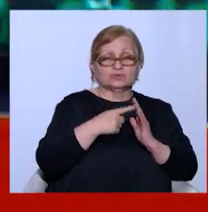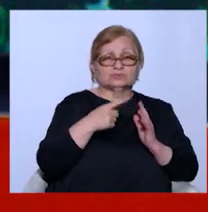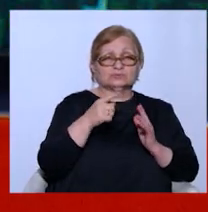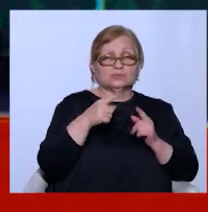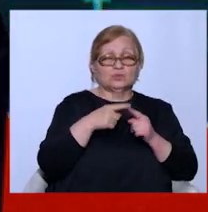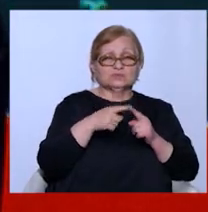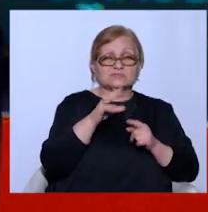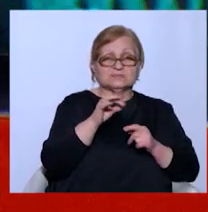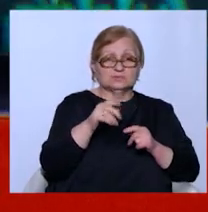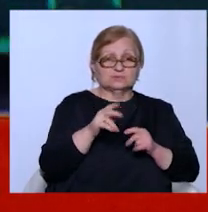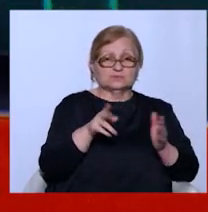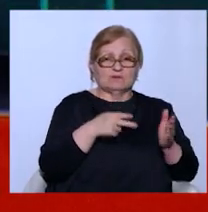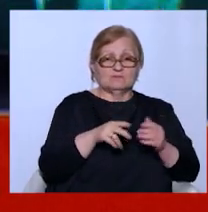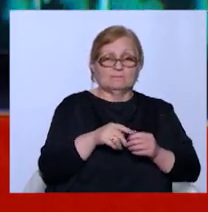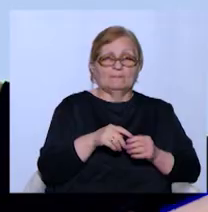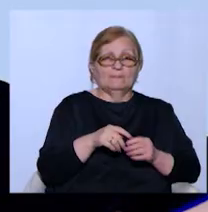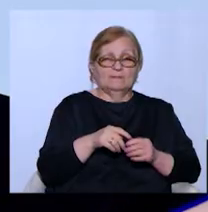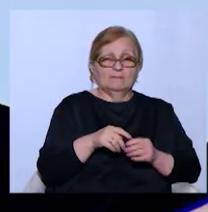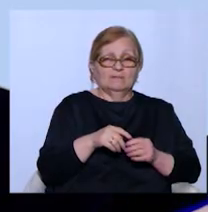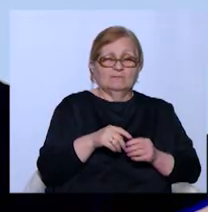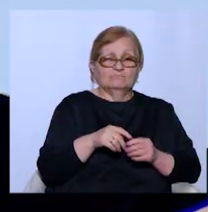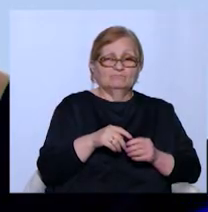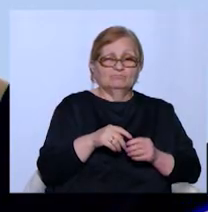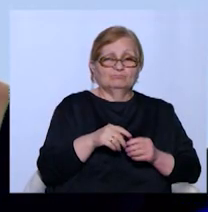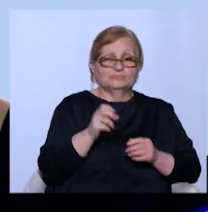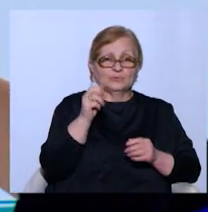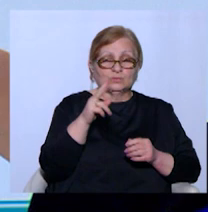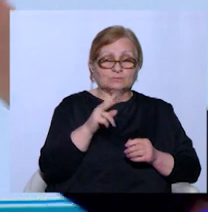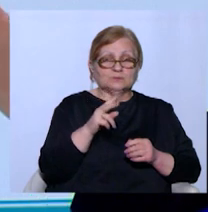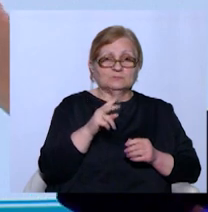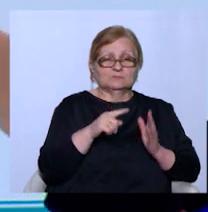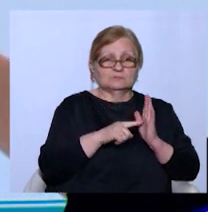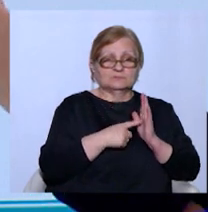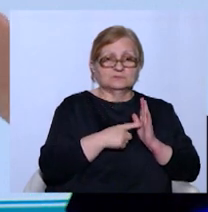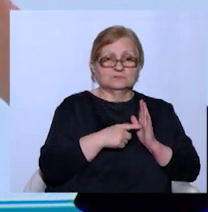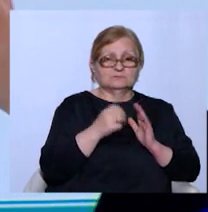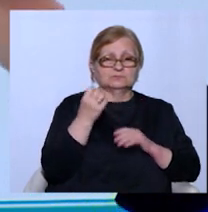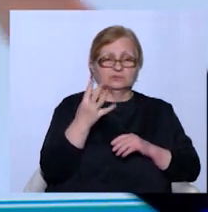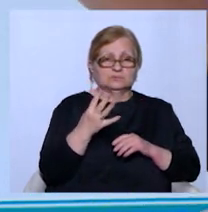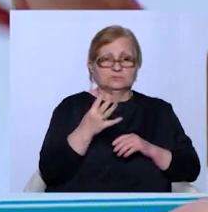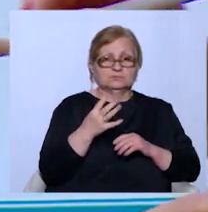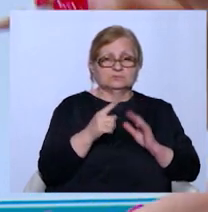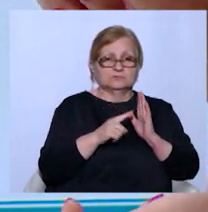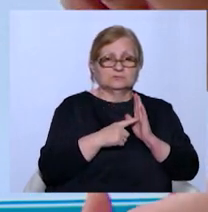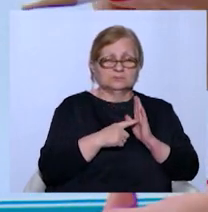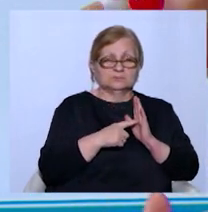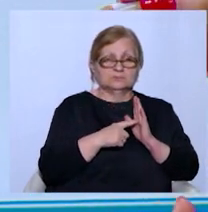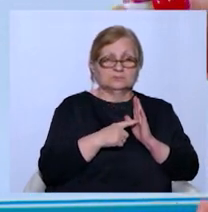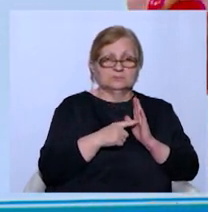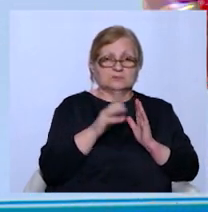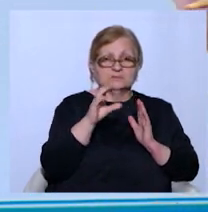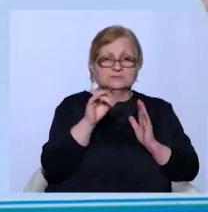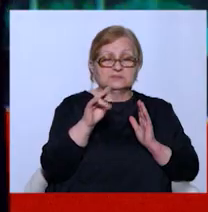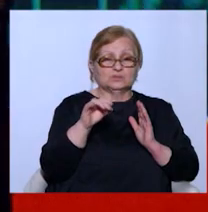სინუსის ნამრავლს. მოდით გამოვიანგარიშოთ, ესე იგი, ფართობი არის 12, გავამრავლოთ 14-ზე და გავამრავლოთ